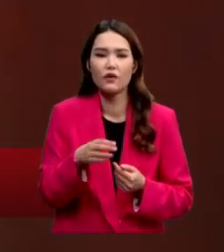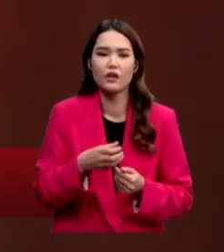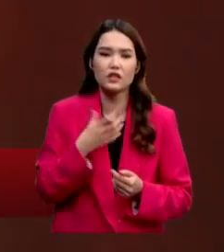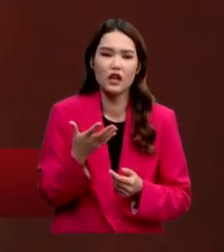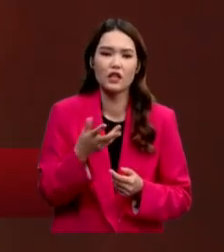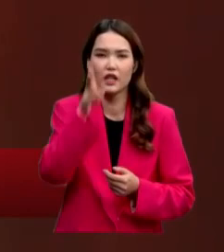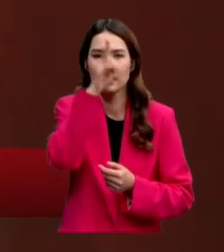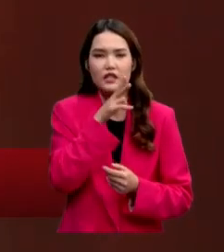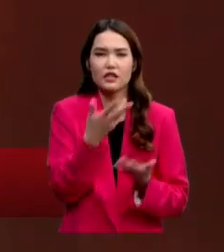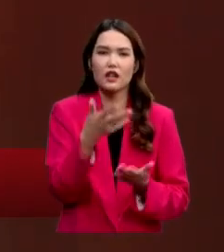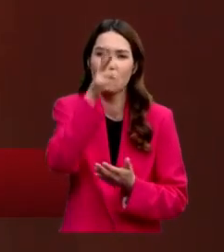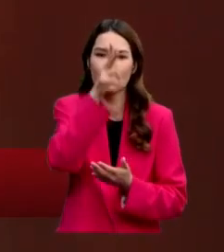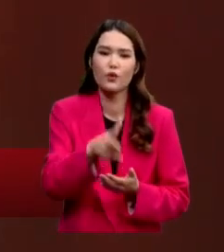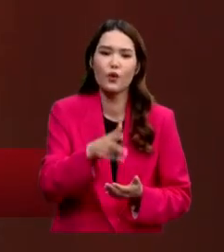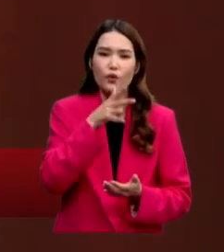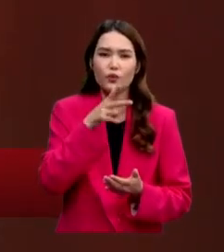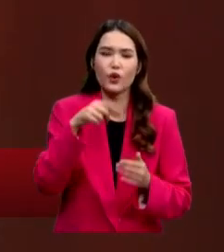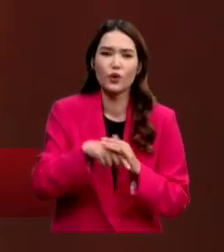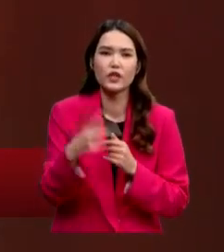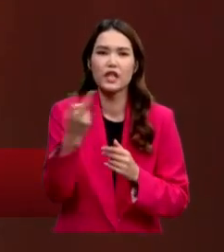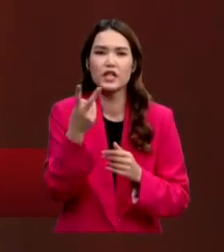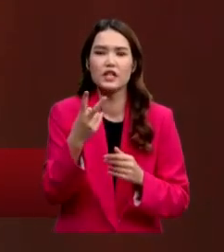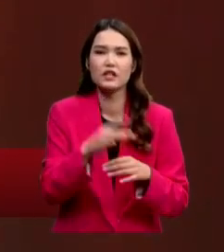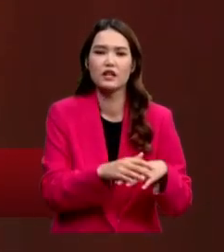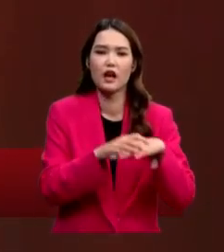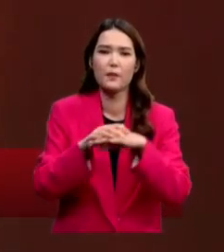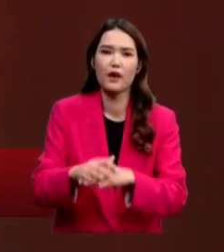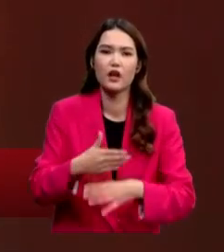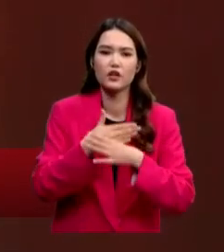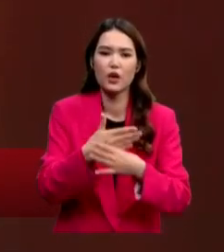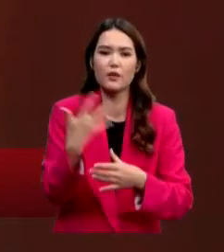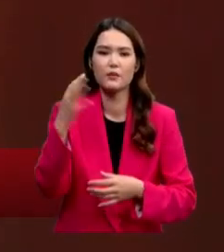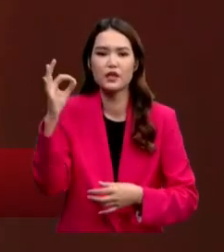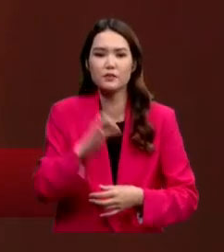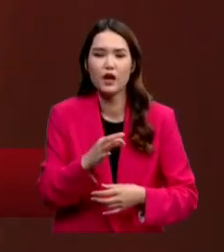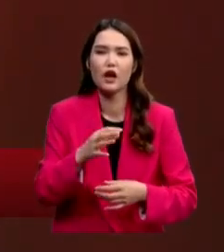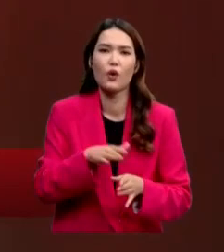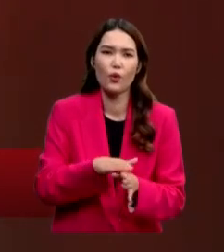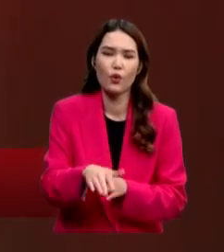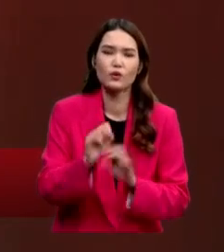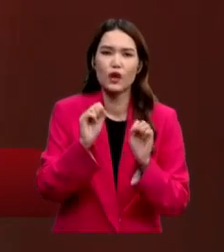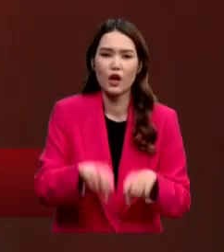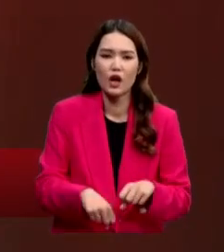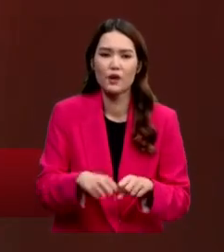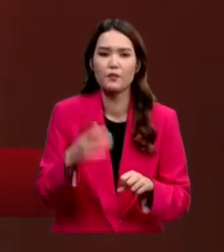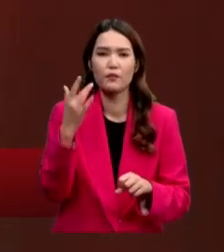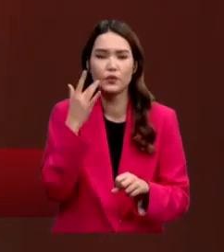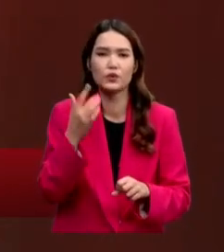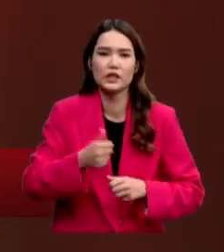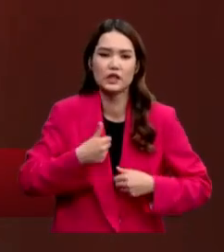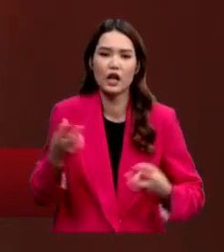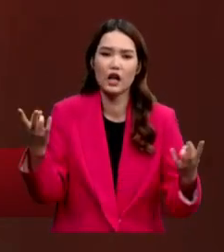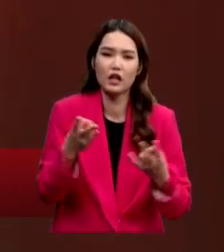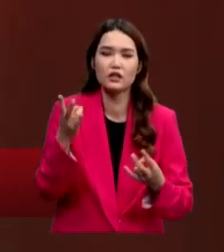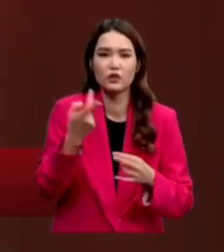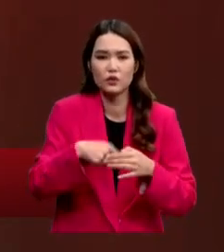2 айдың 3 айдың ішінде екінші деңгейлі банктің көмегімен 100% орындауға болады. Ертең кім кепіл береді? Соның ішінде